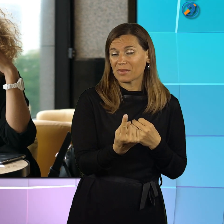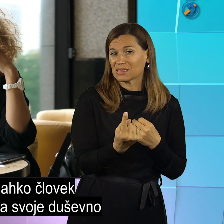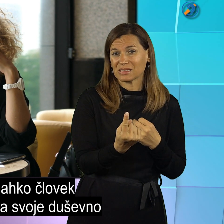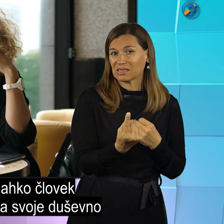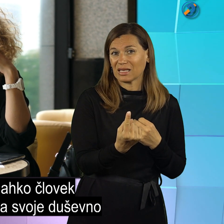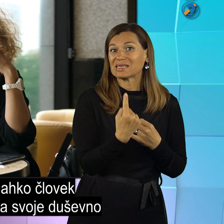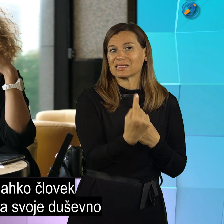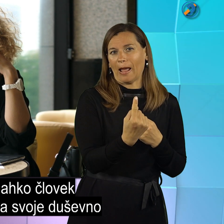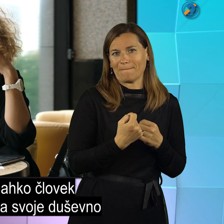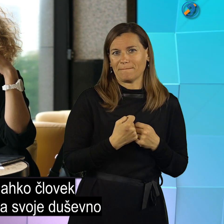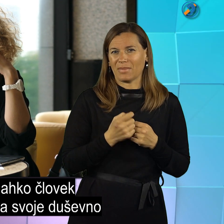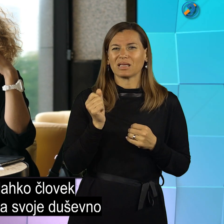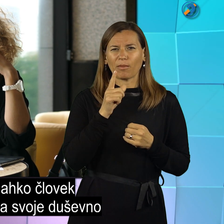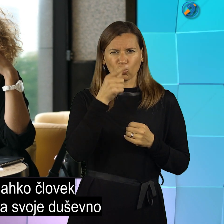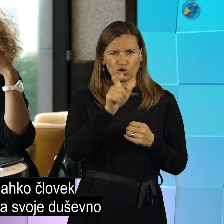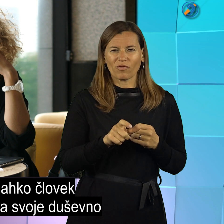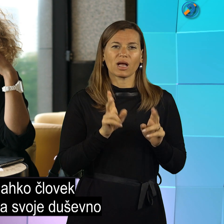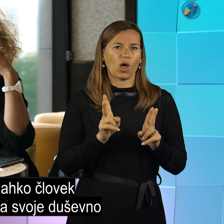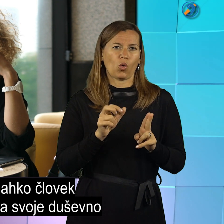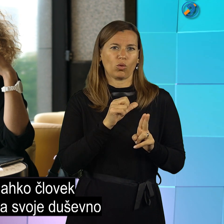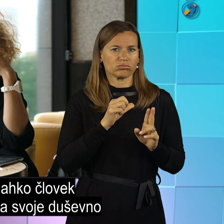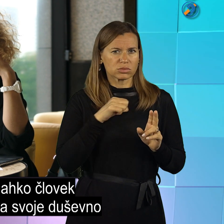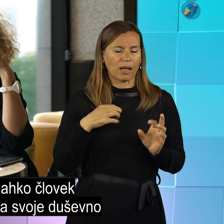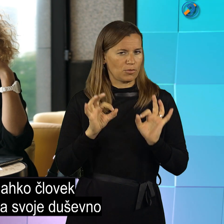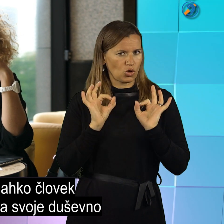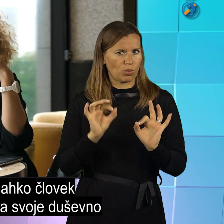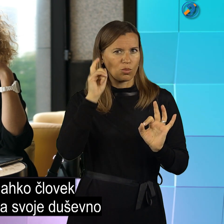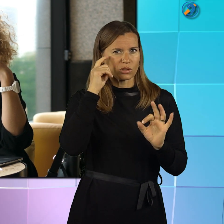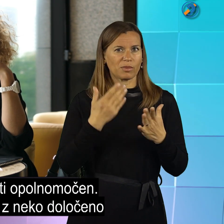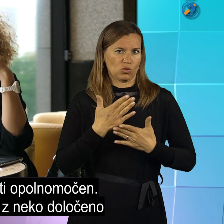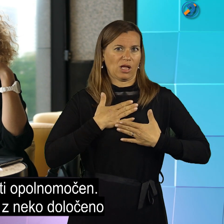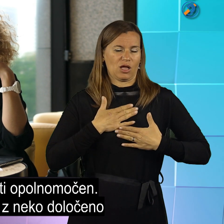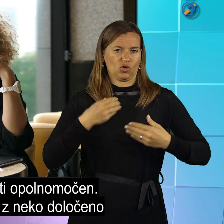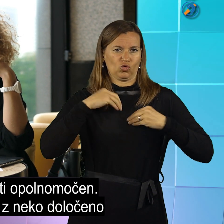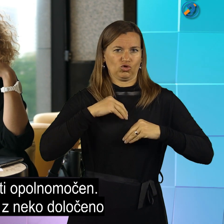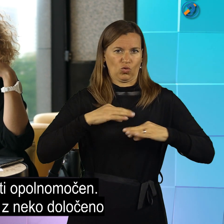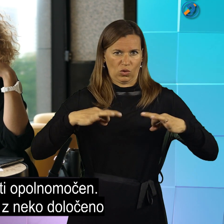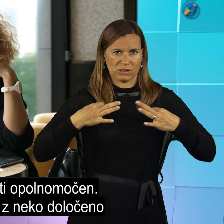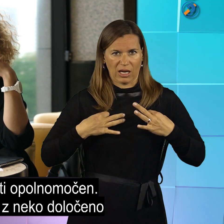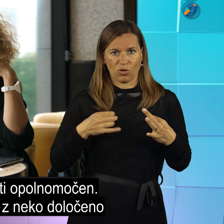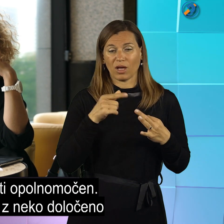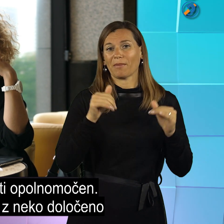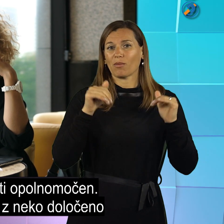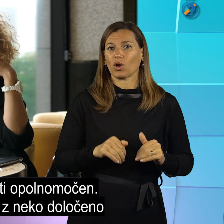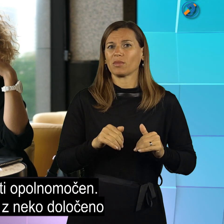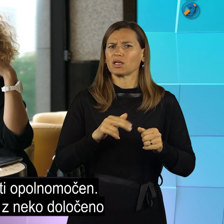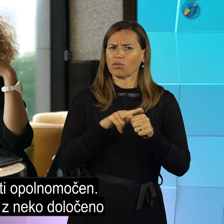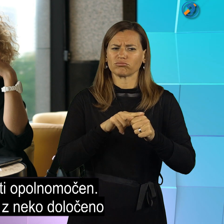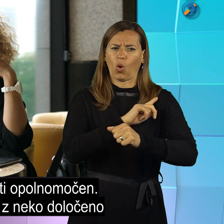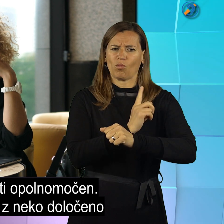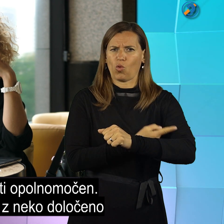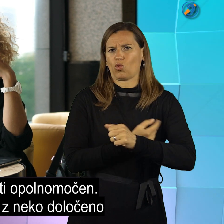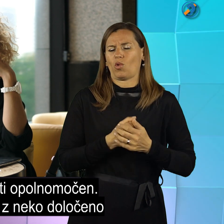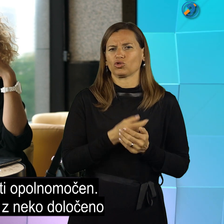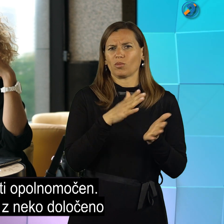sam. Zato, da bo pa lahko človek dobro poskrbel za svoje duševno zdravje, mora biti pa v bistvu